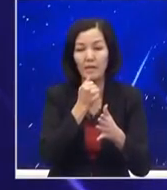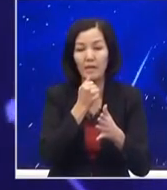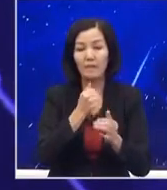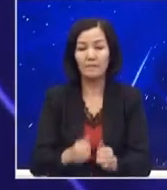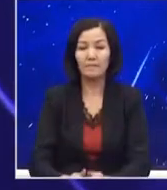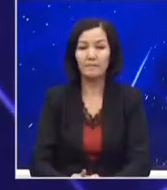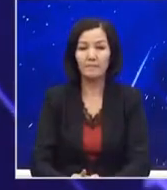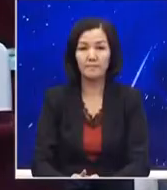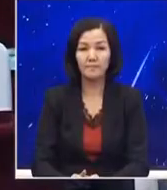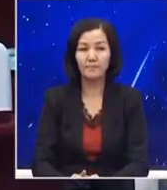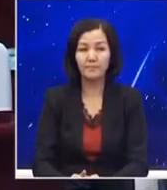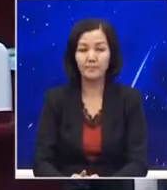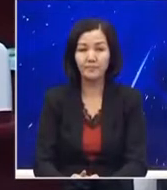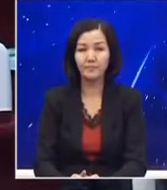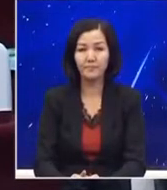дегім келеді.